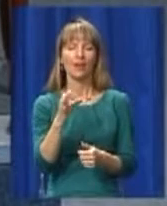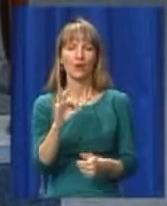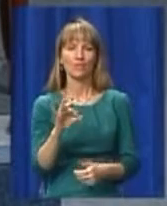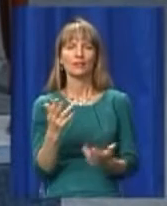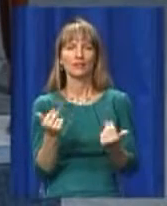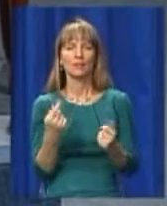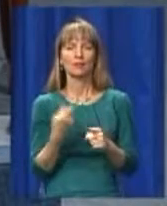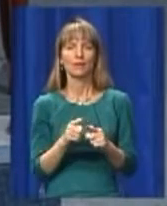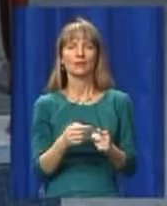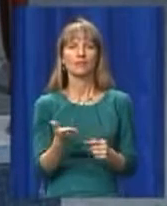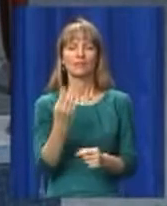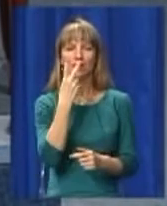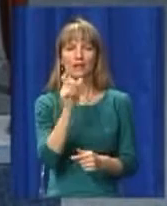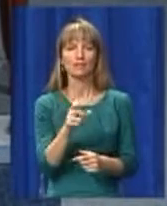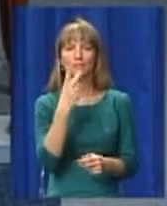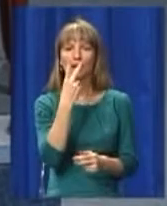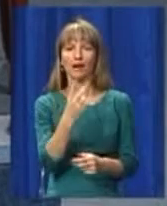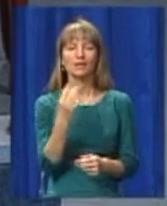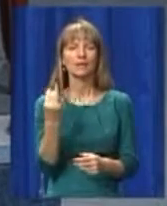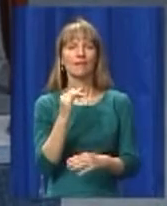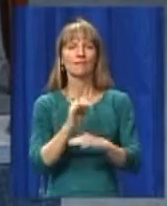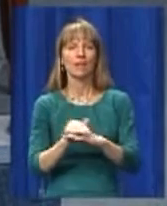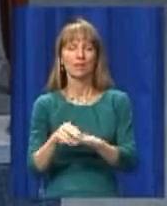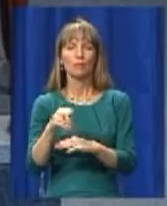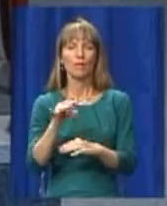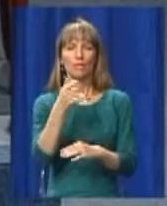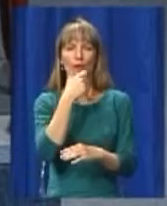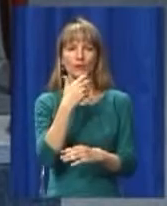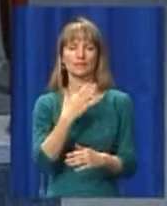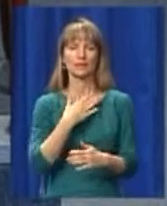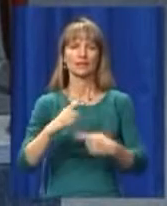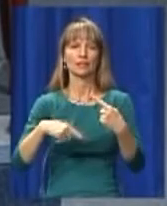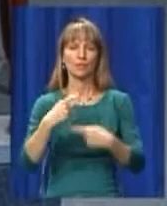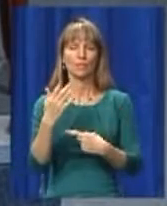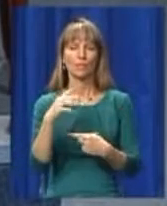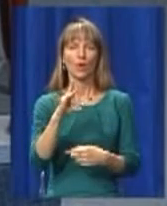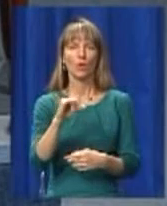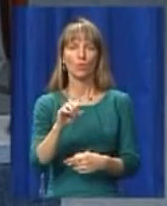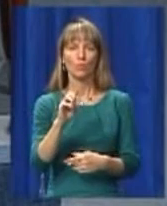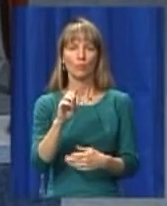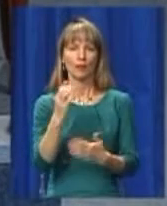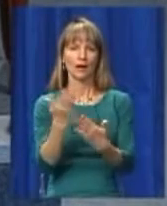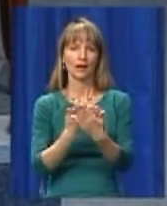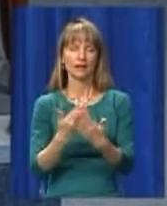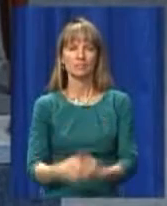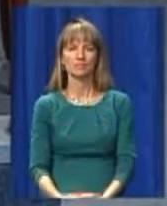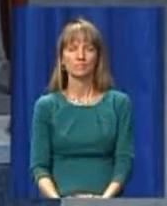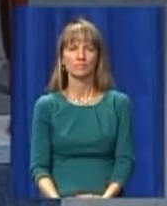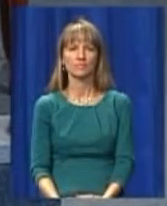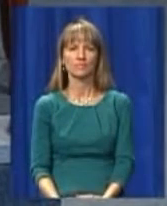звичайно. Тож, давайте, глядачі, переглянемо цікаві факти про морозиво з нашої наступної рубрики.